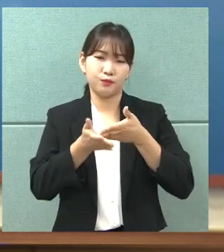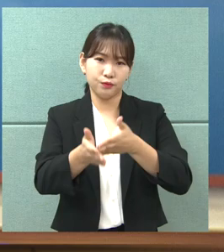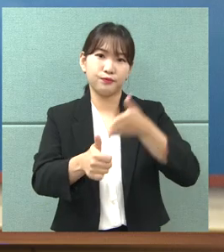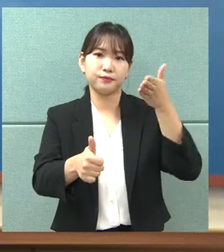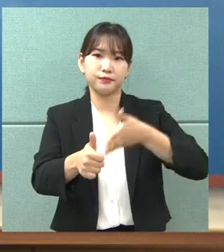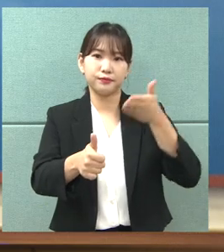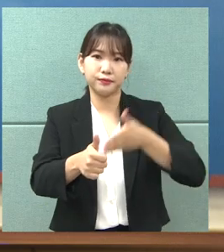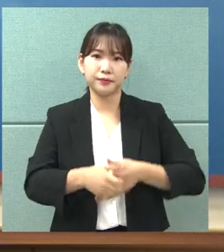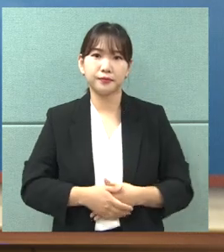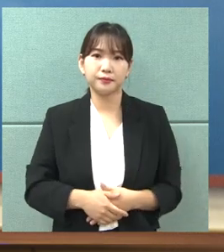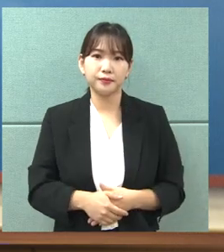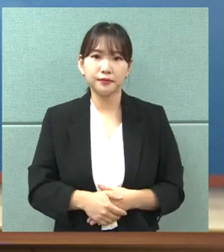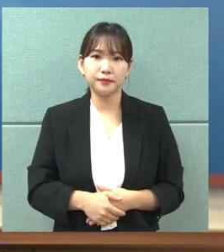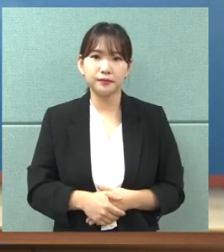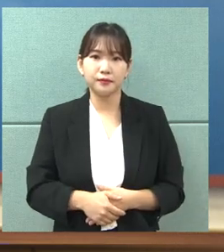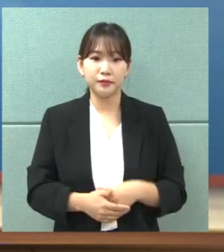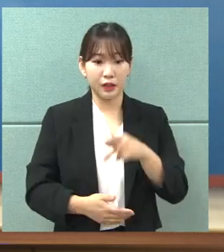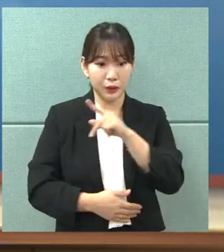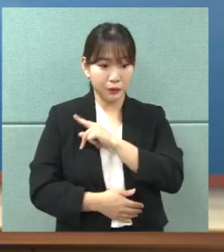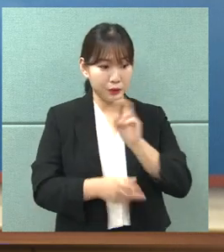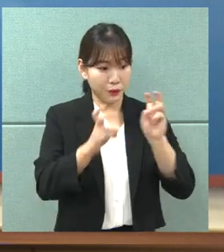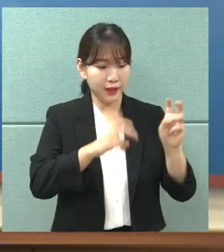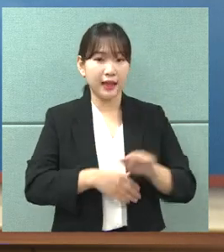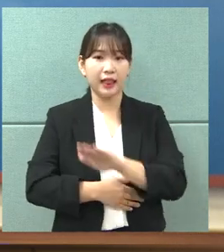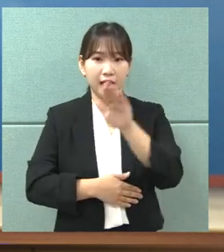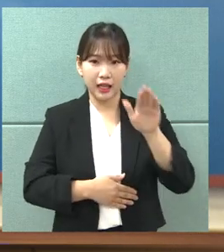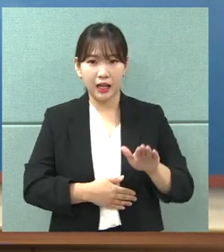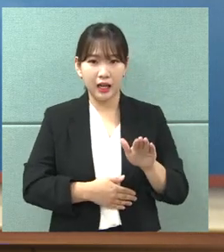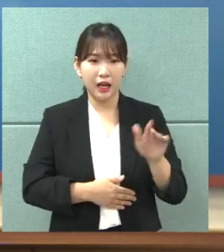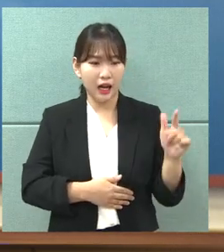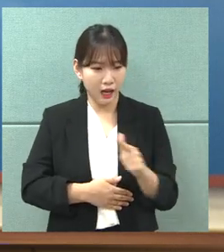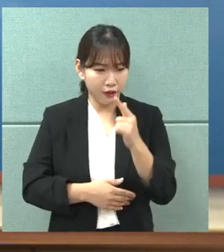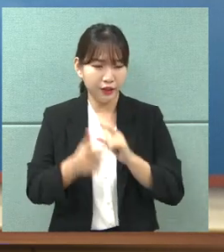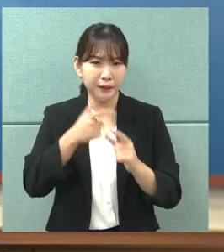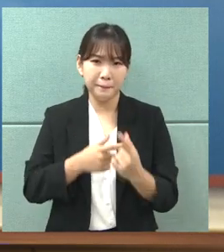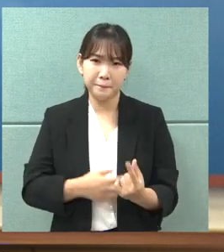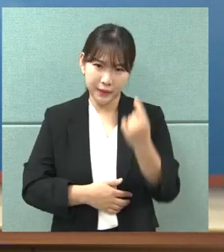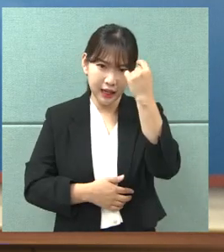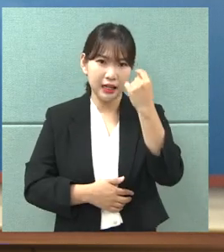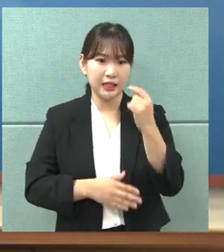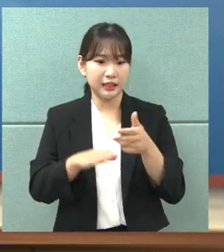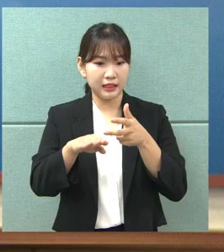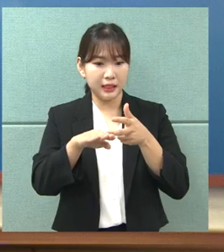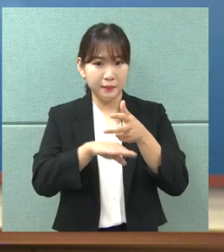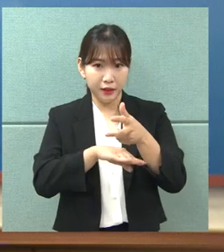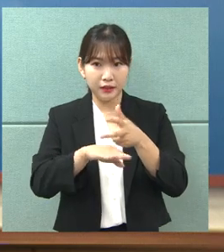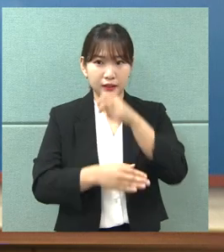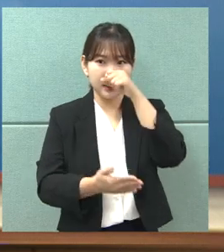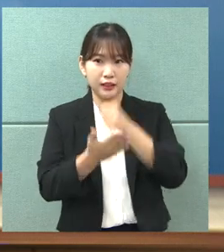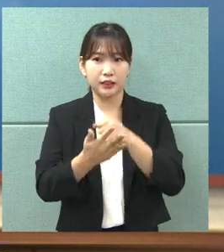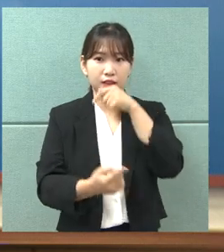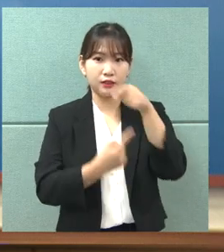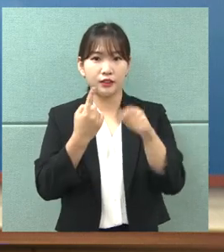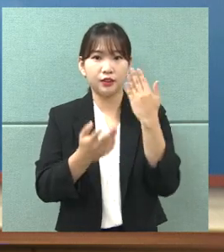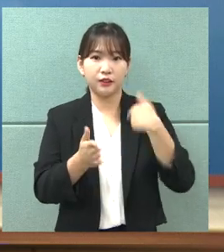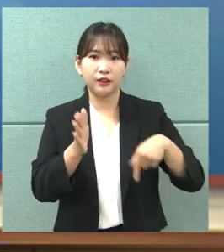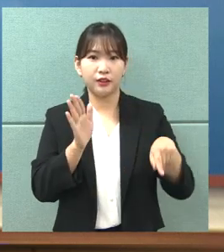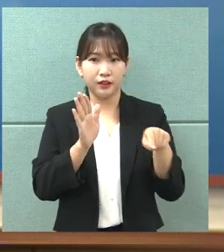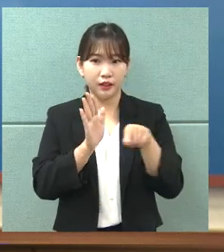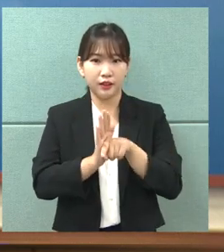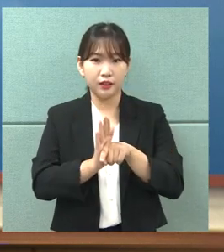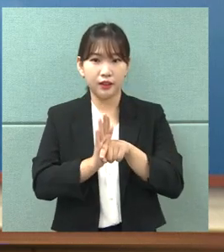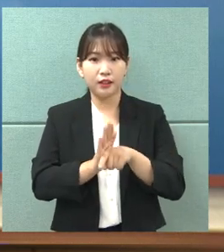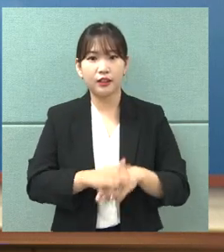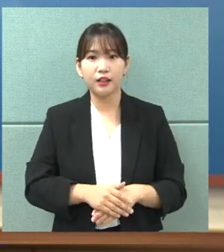요청합니다 노조와 사칙 모두 1시라도 빨리 시내버스가 정상 운영될 수